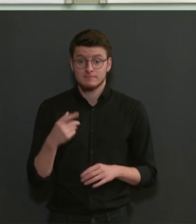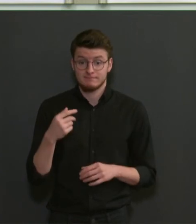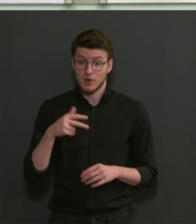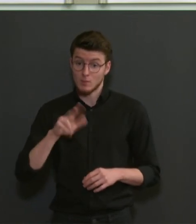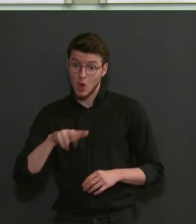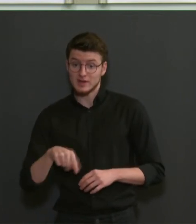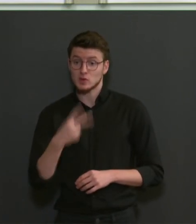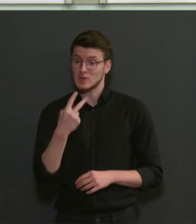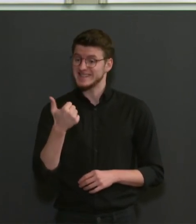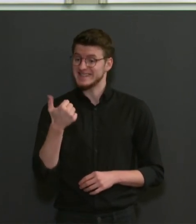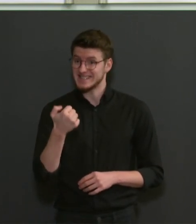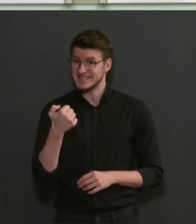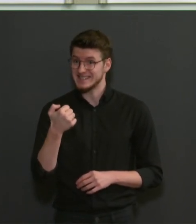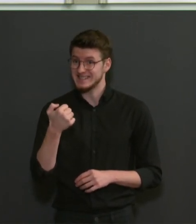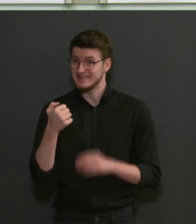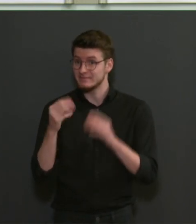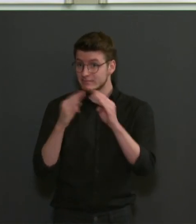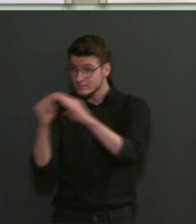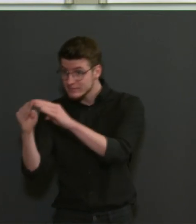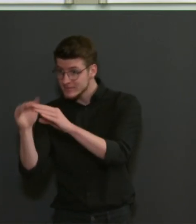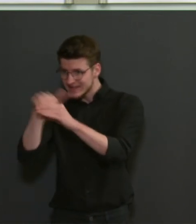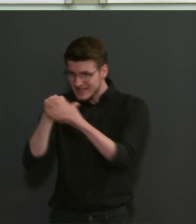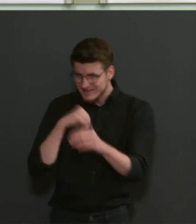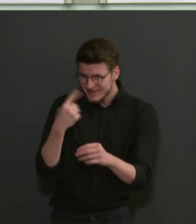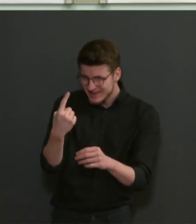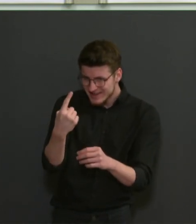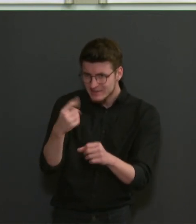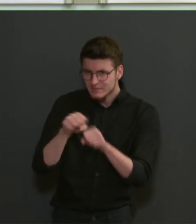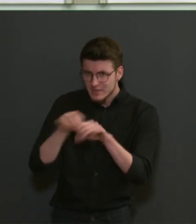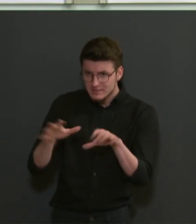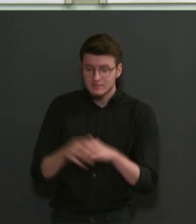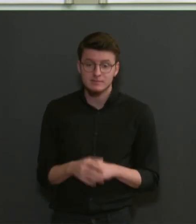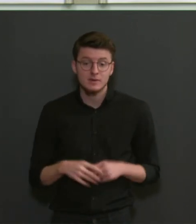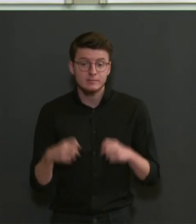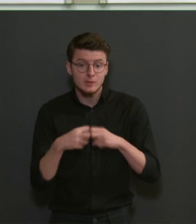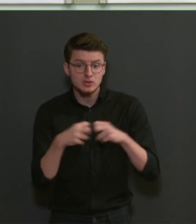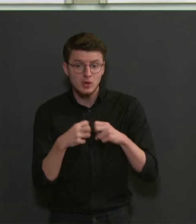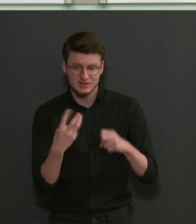62%, en in Brussel 53% van de woonzorgcentra.